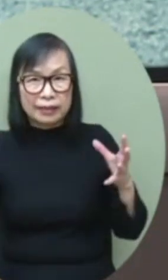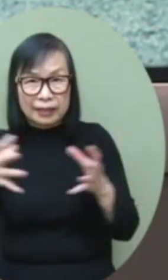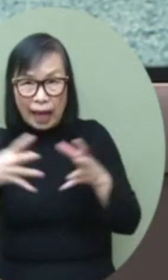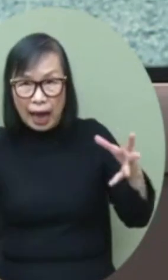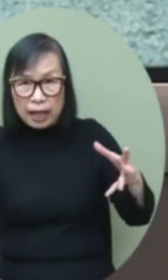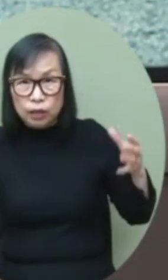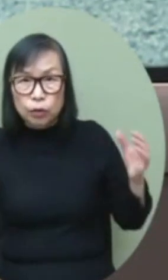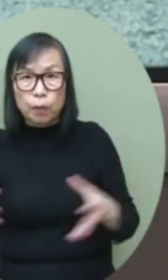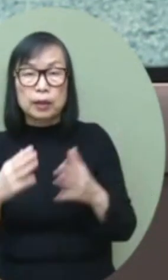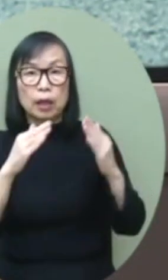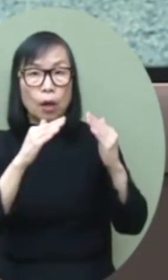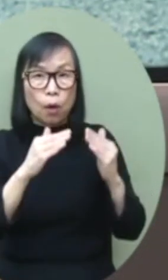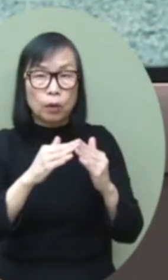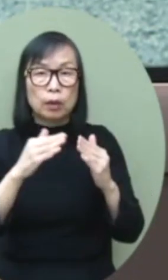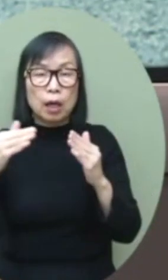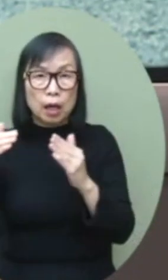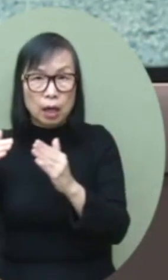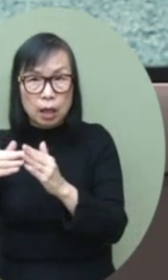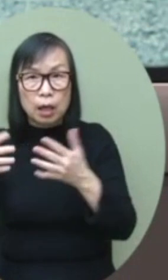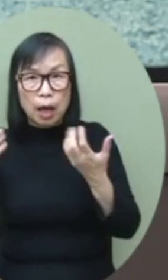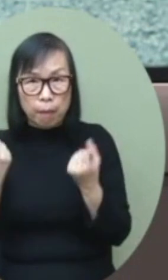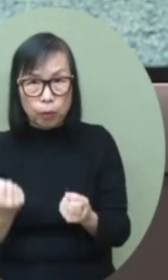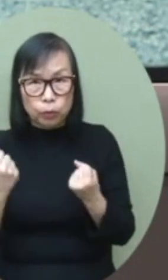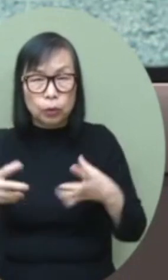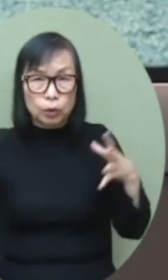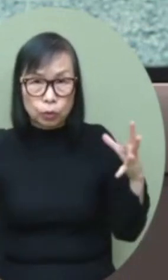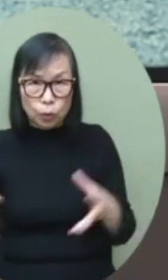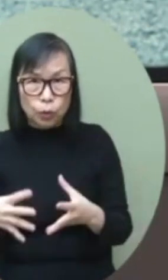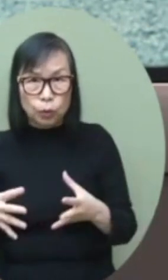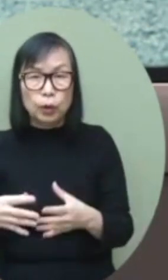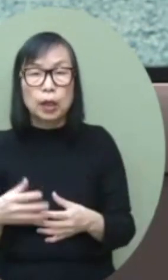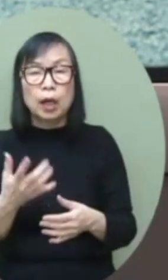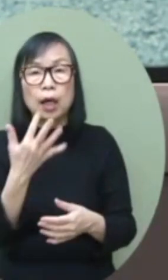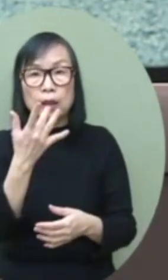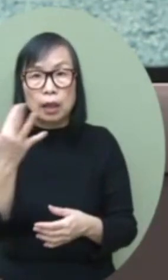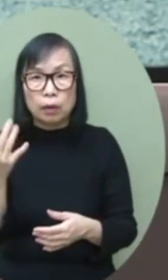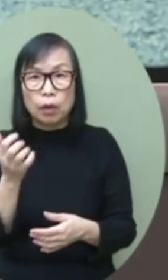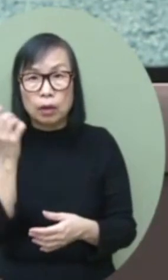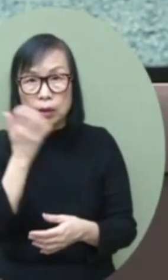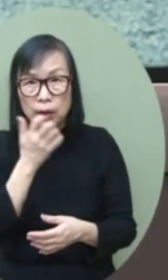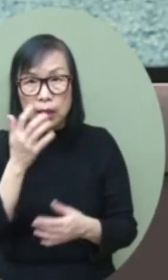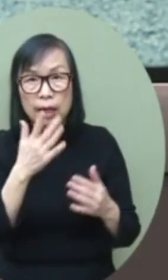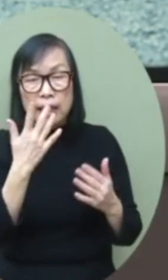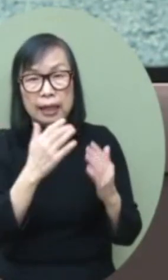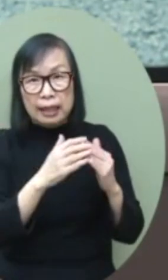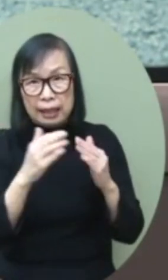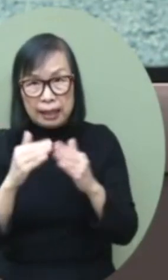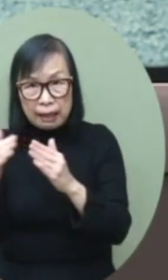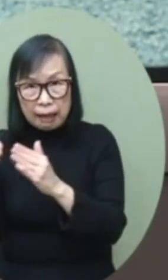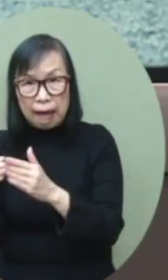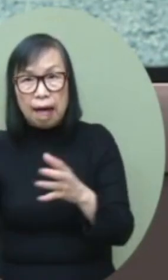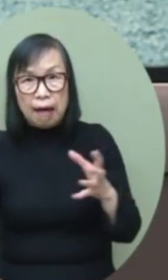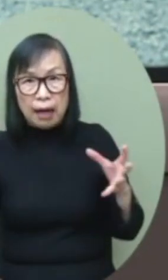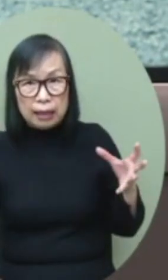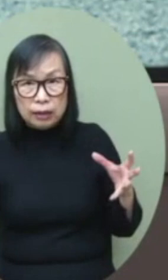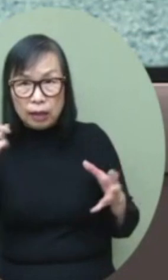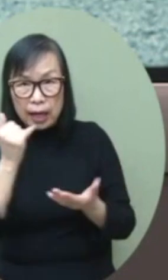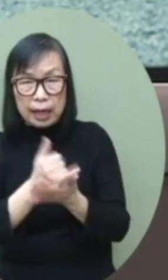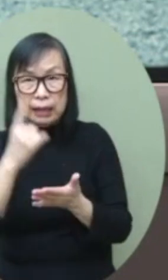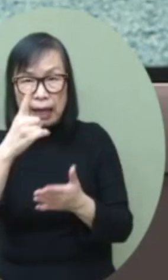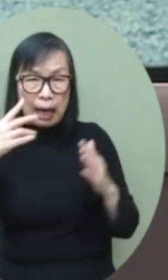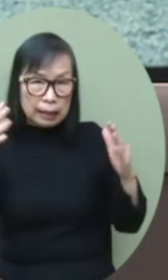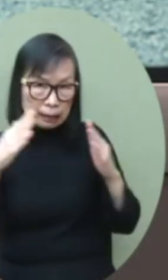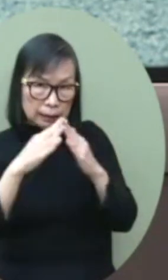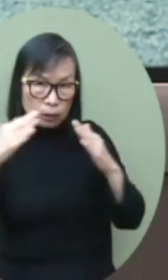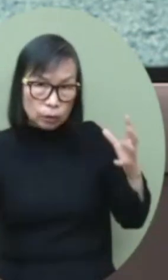係啲屋企普通嘅聚會，不過就係幾個親戚。即係幾家嘅親戚就喺翻一家嗰度食飯咁